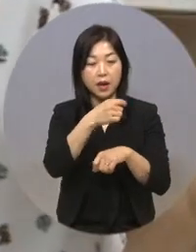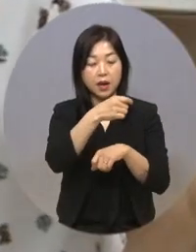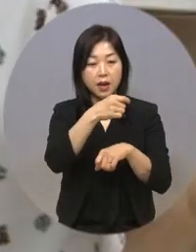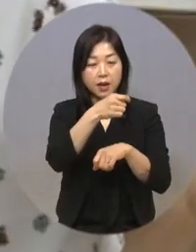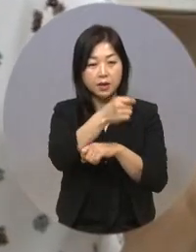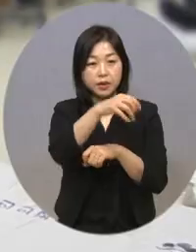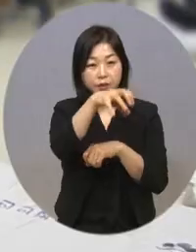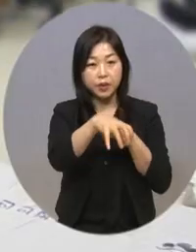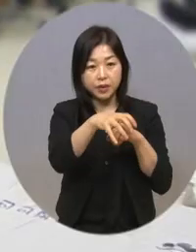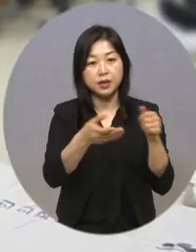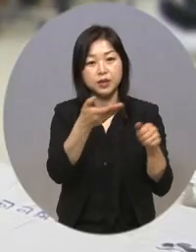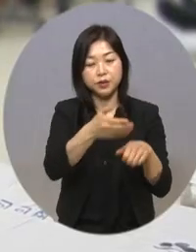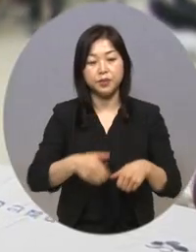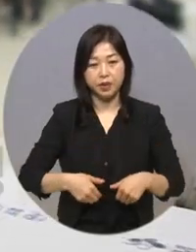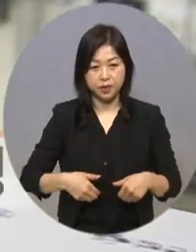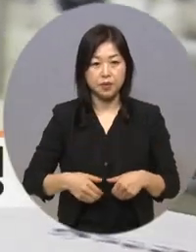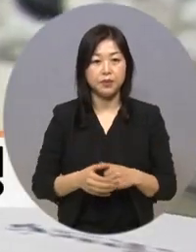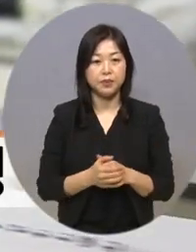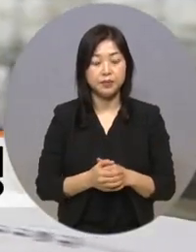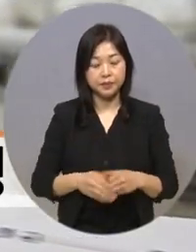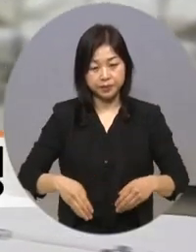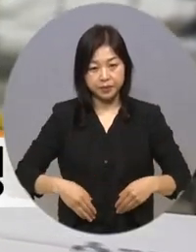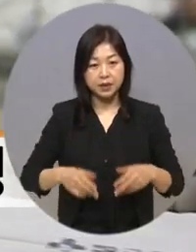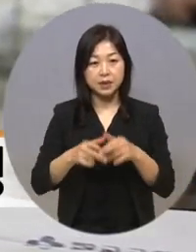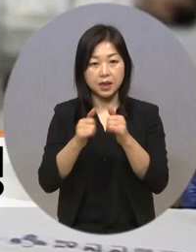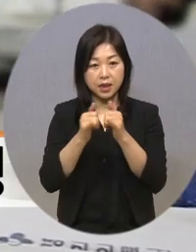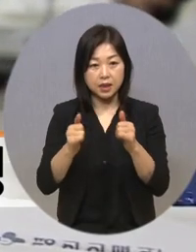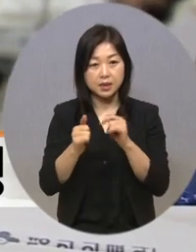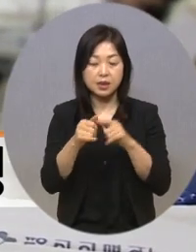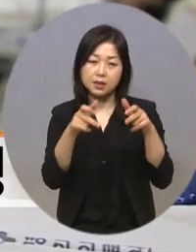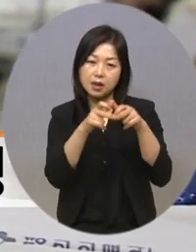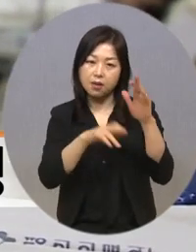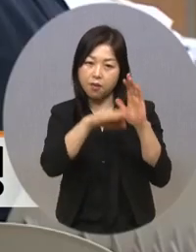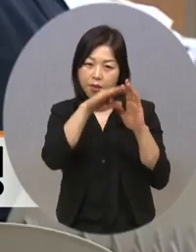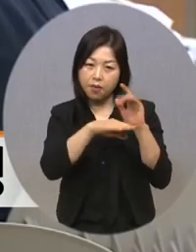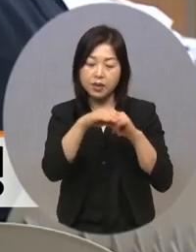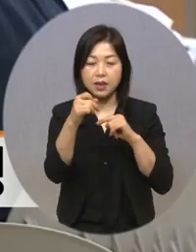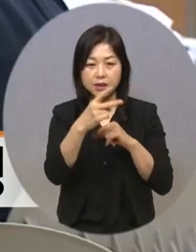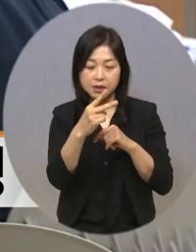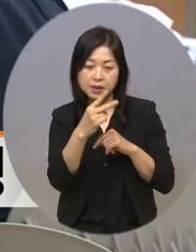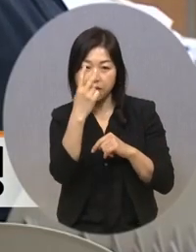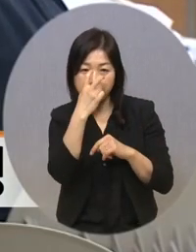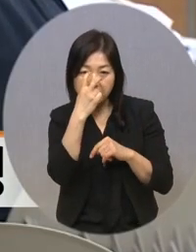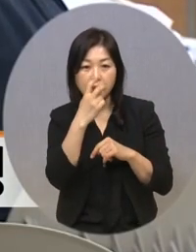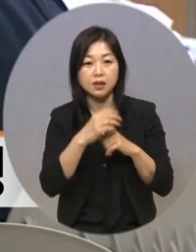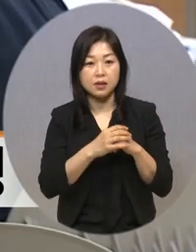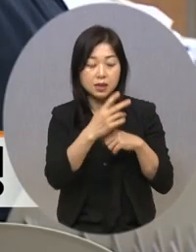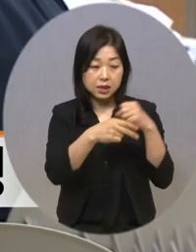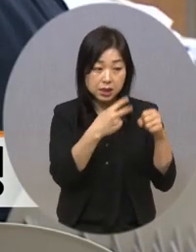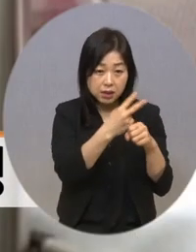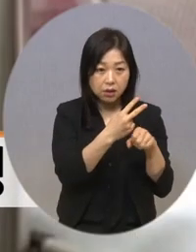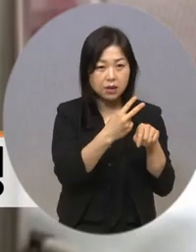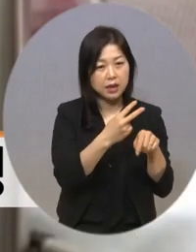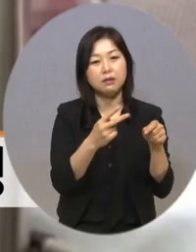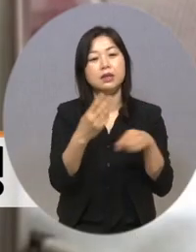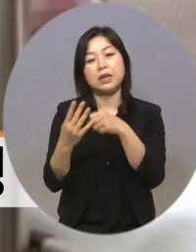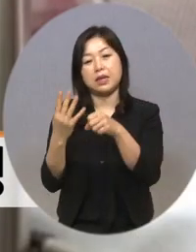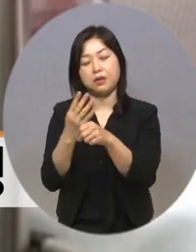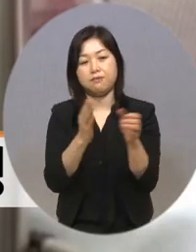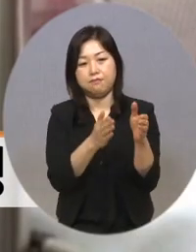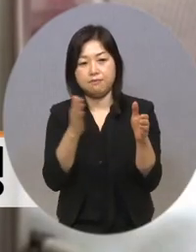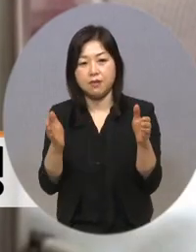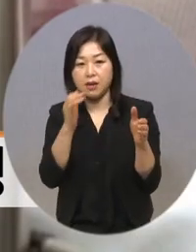합니다. 또한 신장장애인의 장애 정도 재판정 주기는 2년에서 4년으로 늘리고